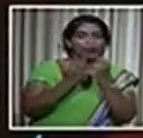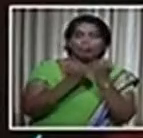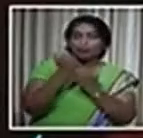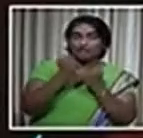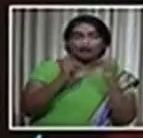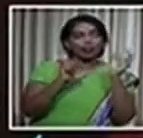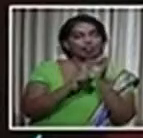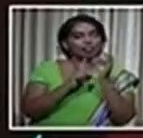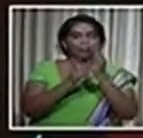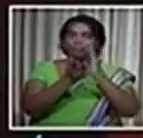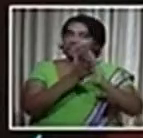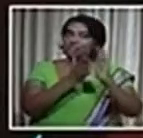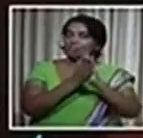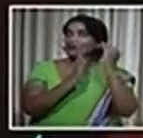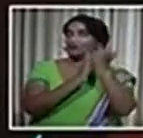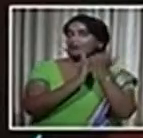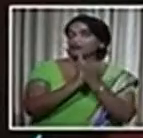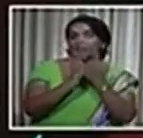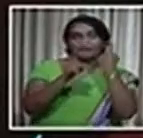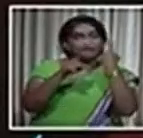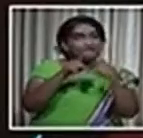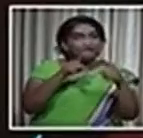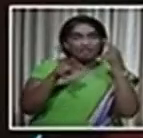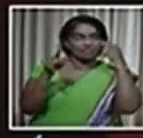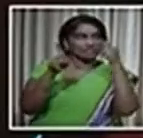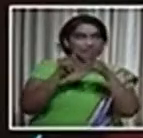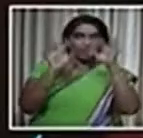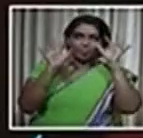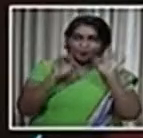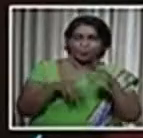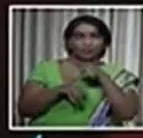දිලිඳු සහන වැඩපිළිවෙලකට පමණක් සීමා නොකර ආර්ථික